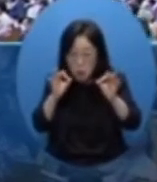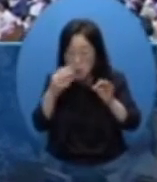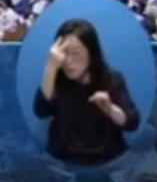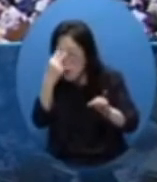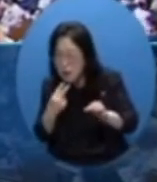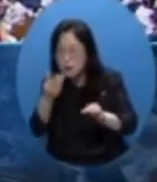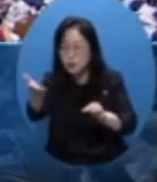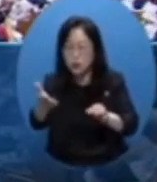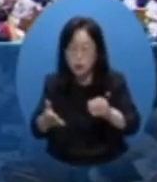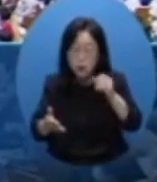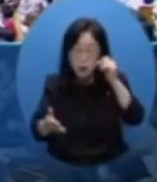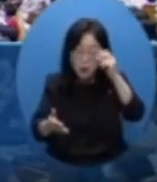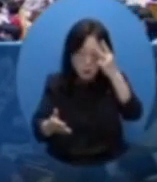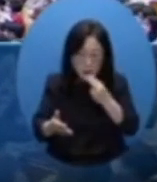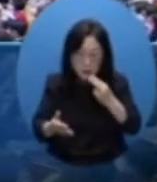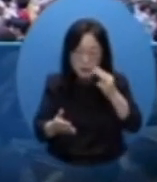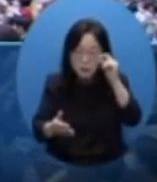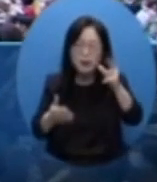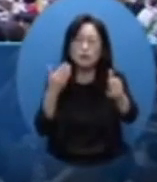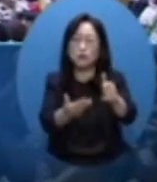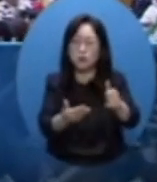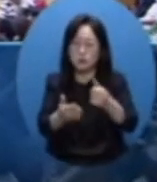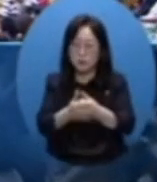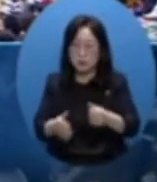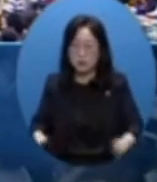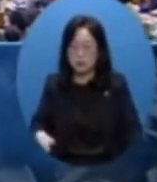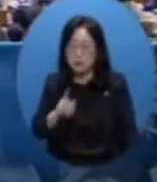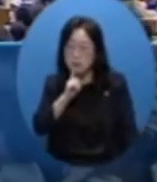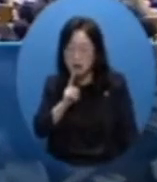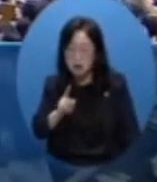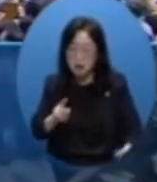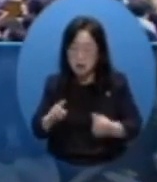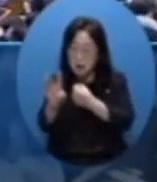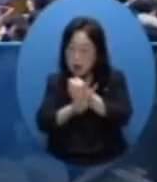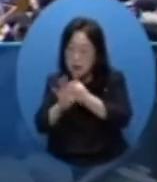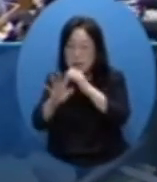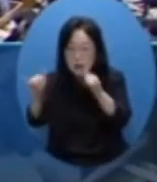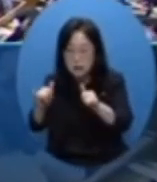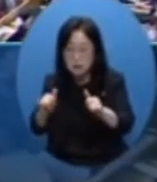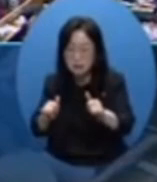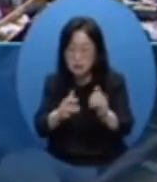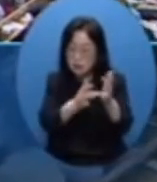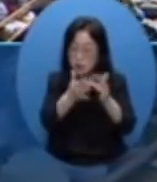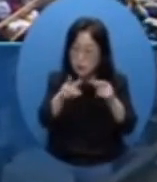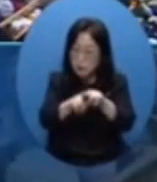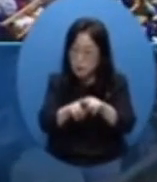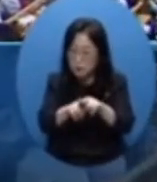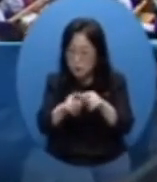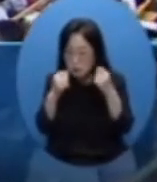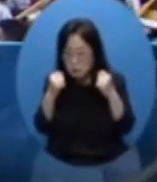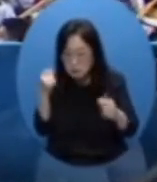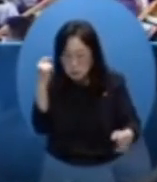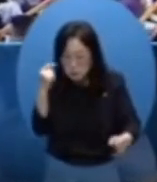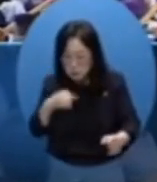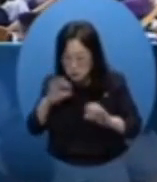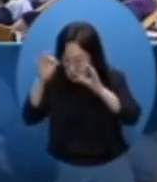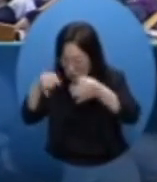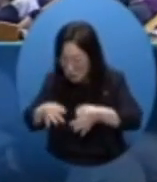하시니 바리새인 중에 예수와 함께 뜬 자들이 이 말씀을 듣고 이렇게 우리도 맹인 인가